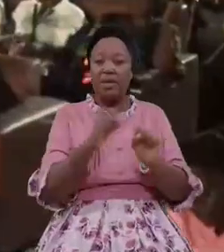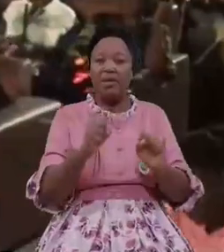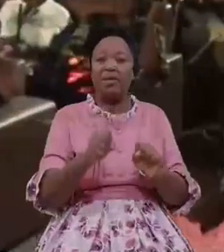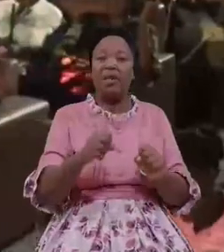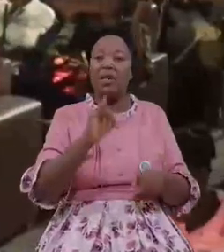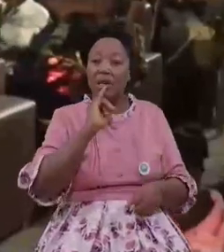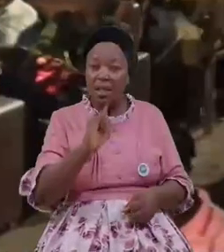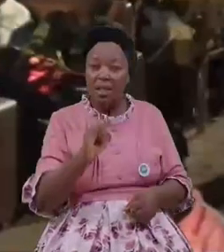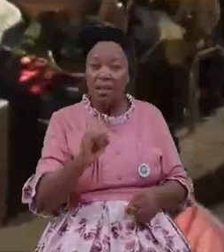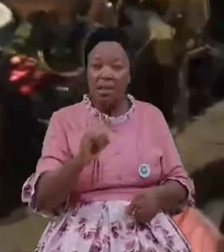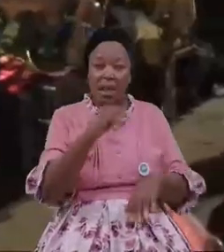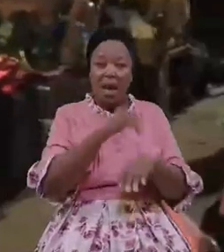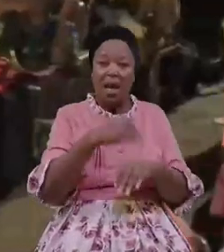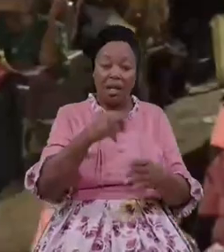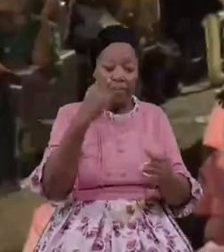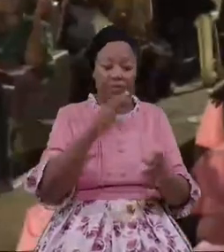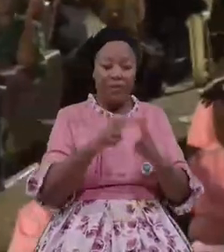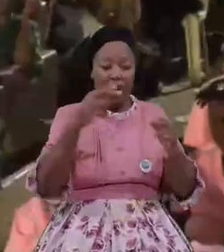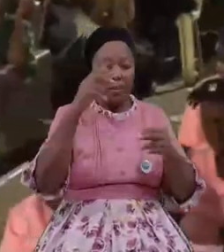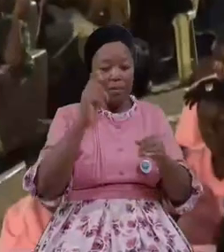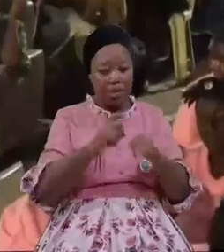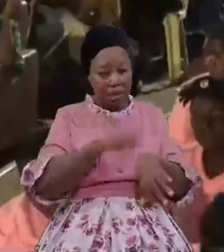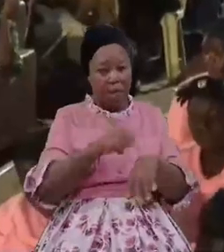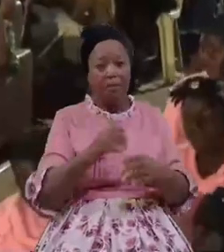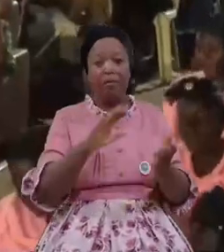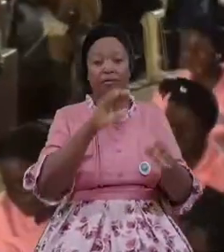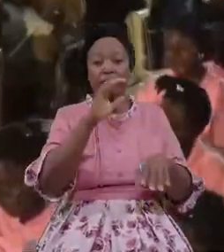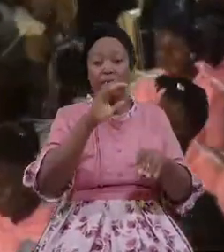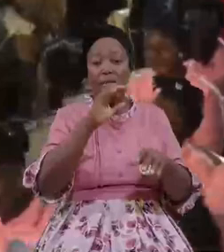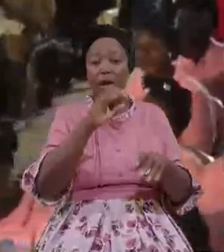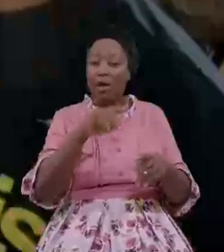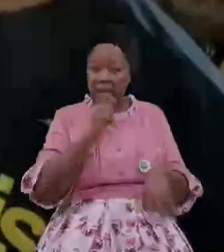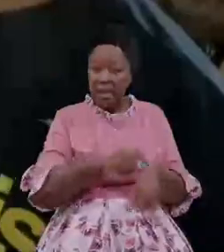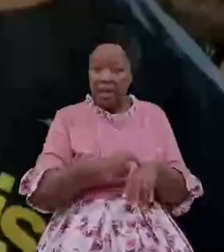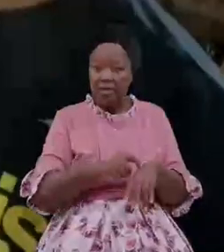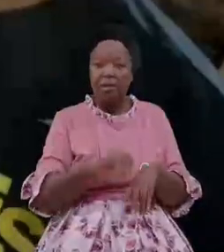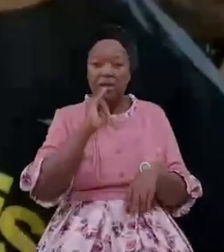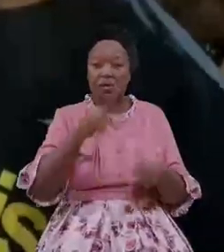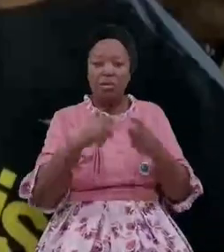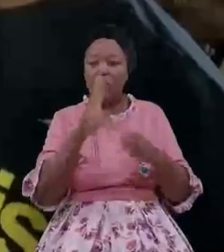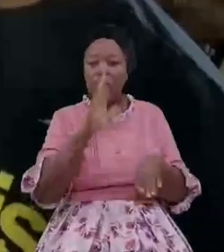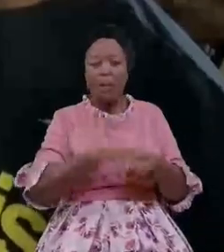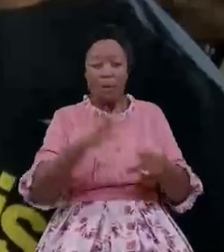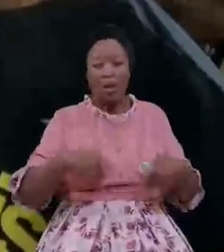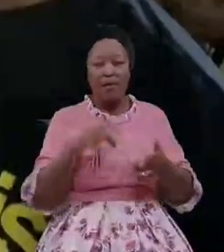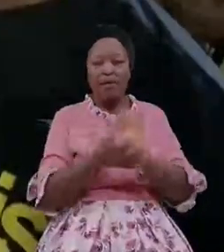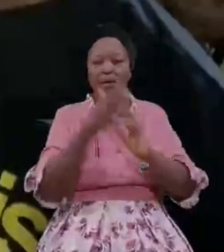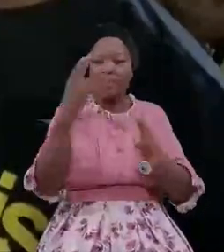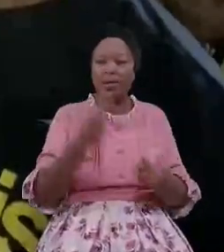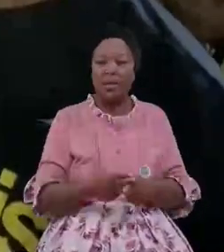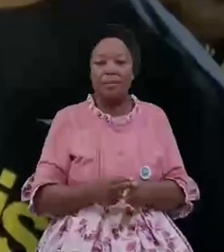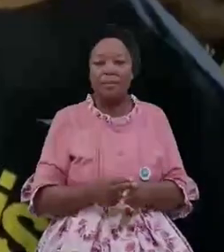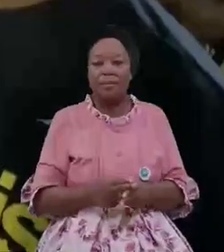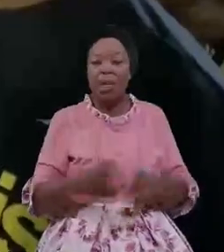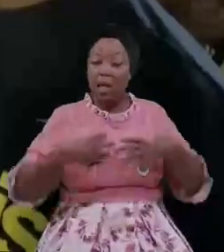est présentement ici et ce sera sur votre vie au nom de jésus-chist